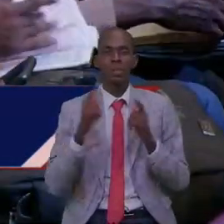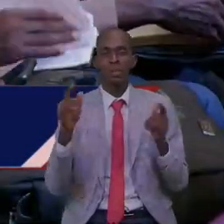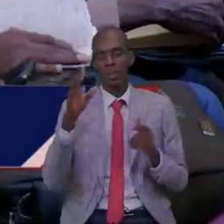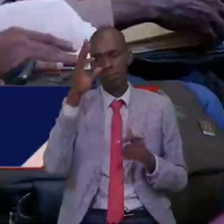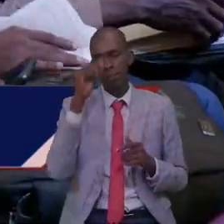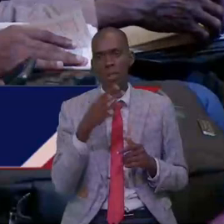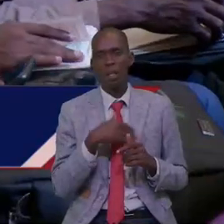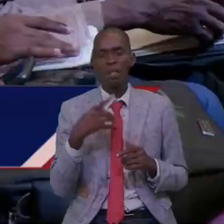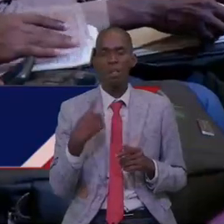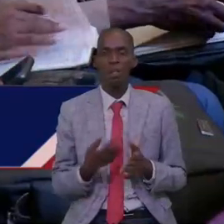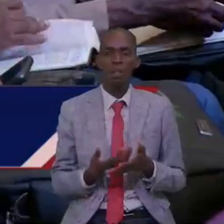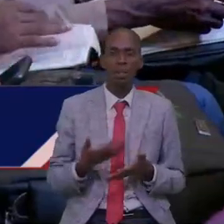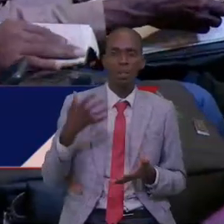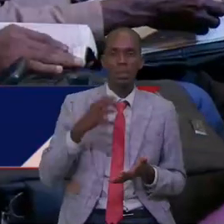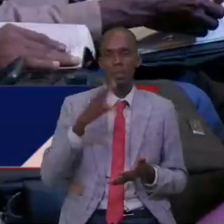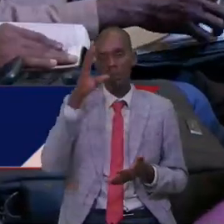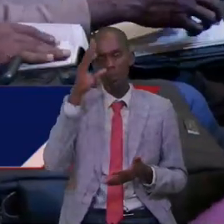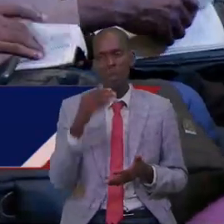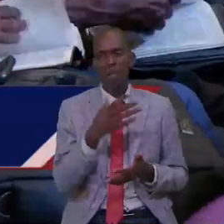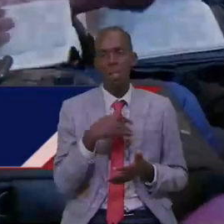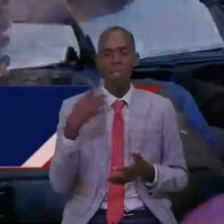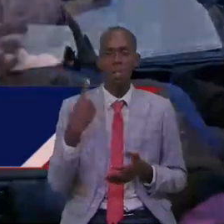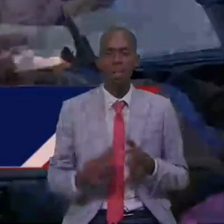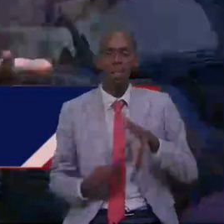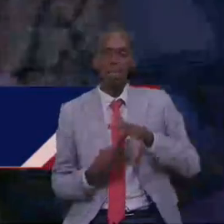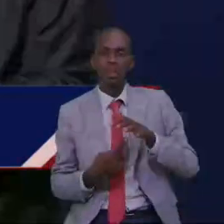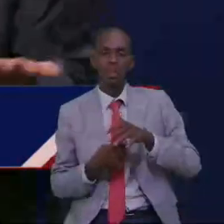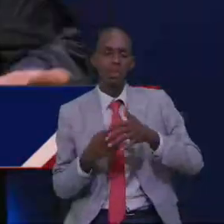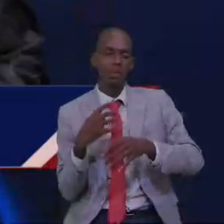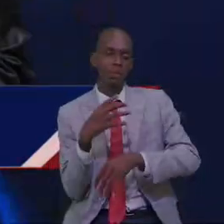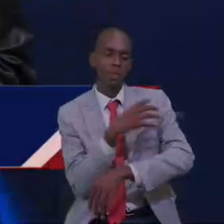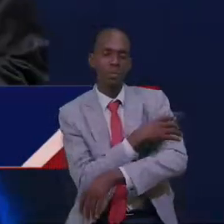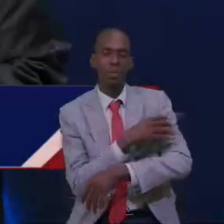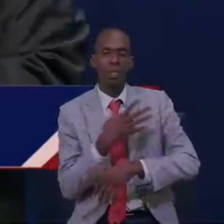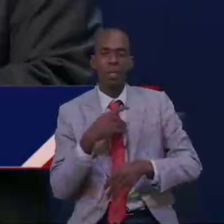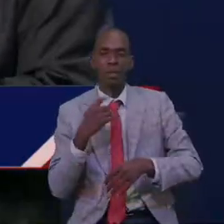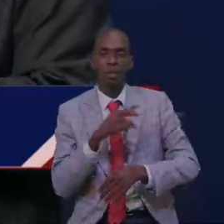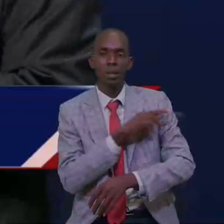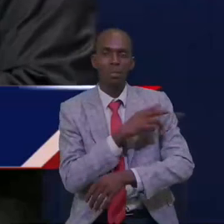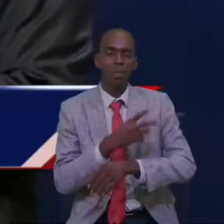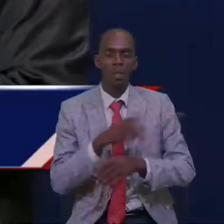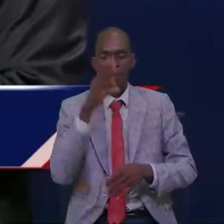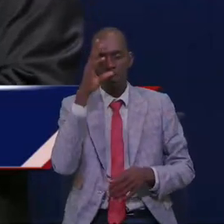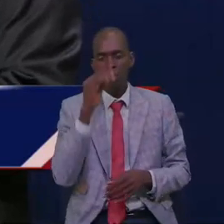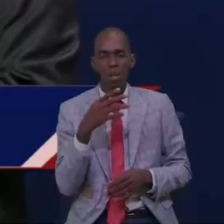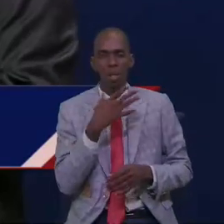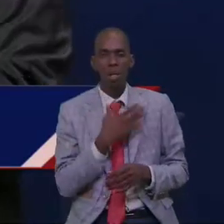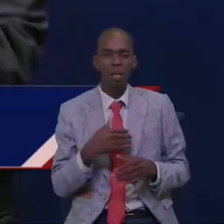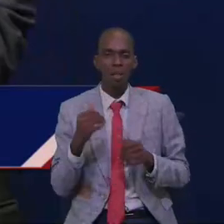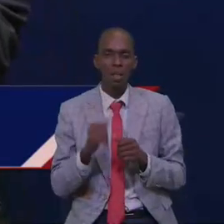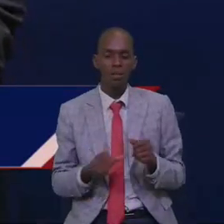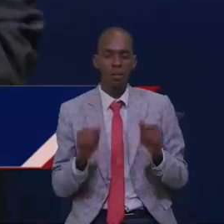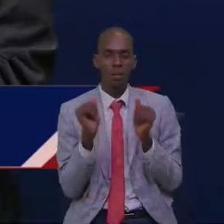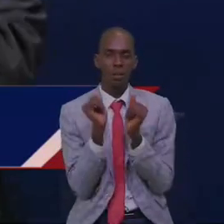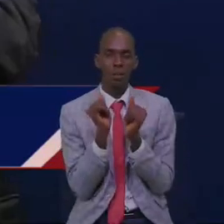militaires, les riches, les puissants, tous les esclaves et